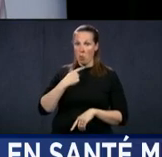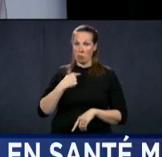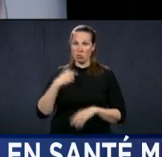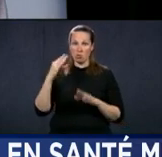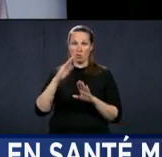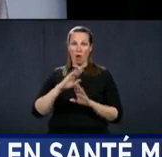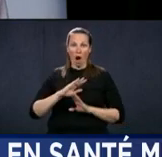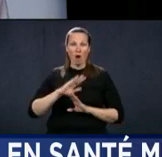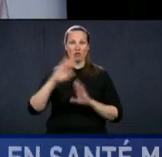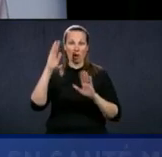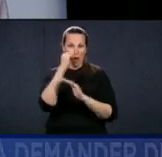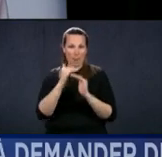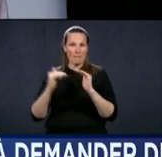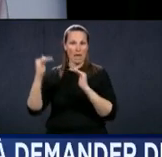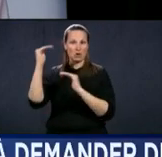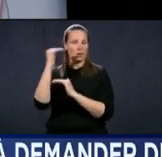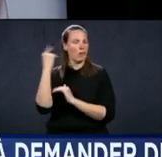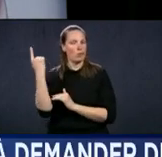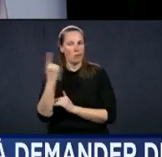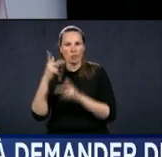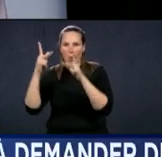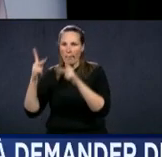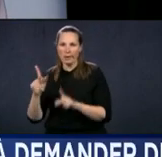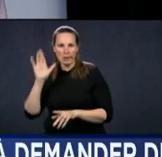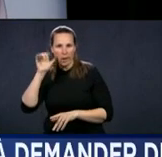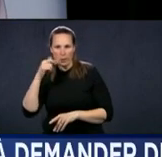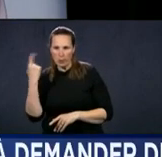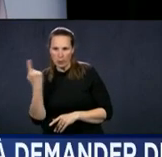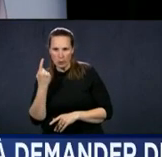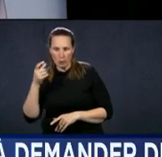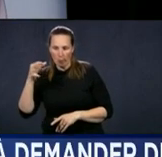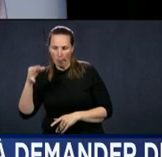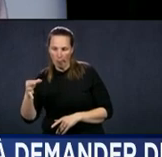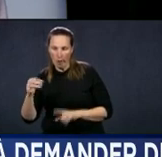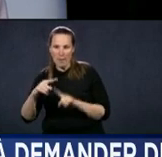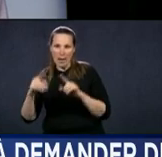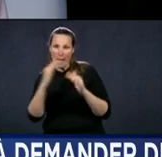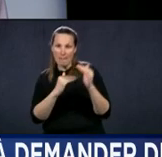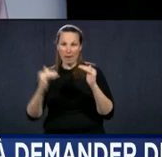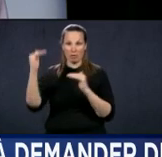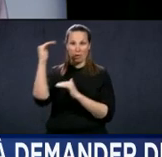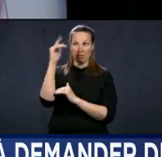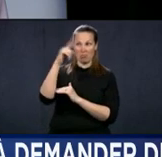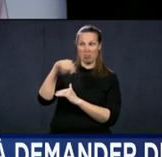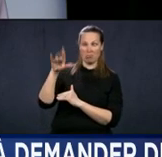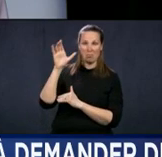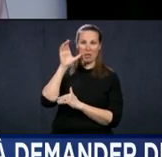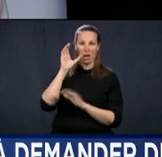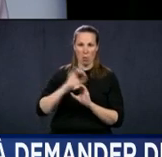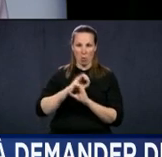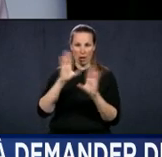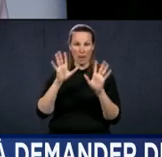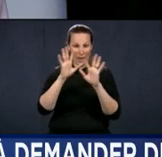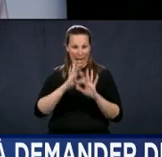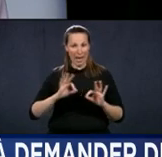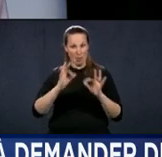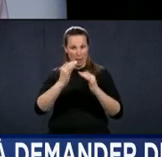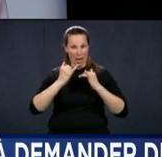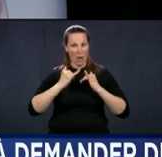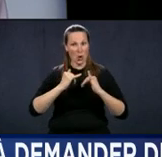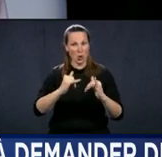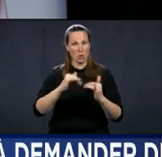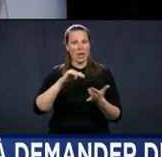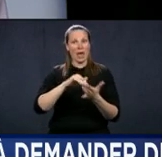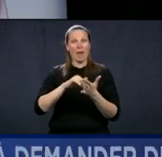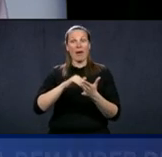oui, il y a des cas d'exception, mais l'important, je pense, c'est de remercier les Québécois et surtout de leur dire que c'est pas fini puis qu'il faut pas lâcher.